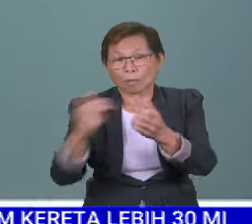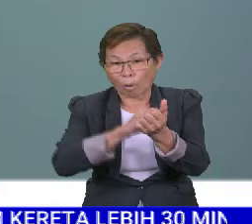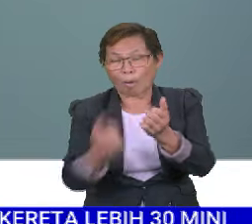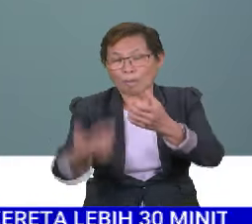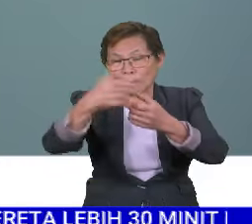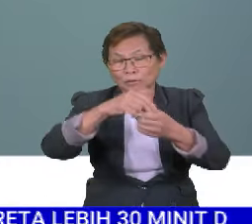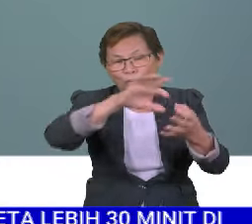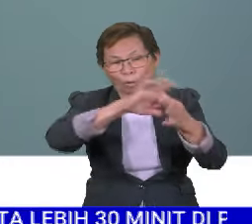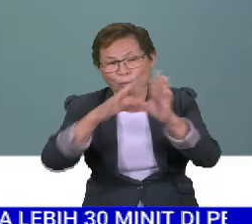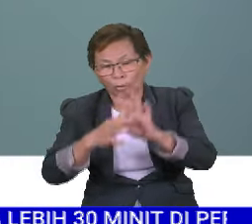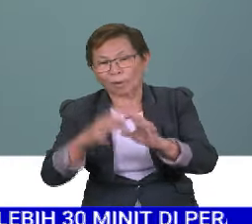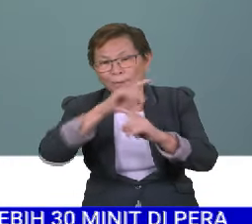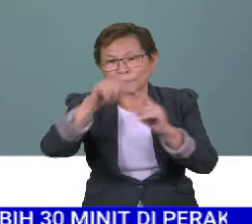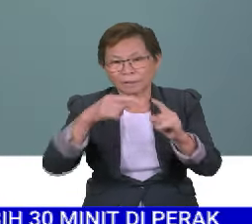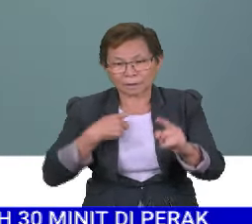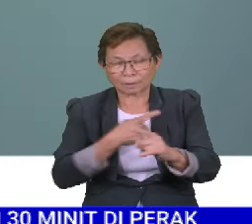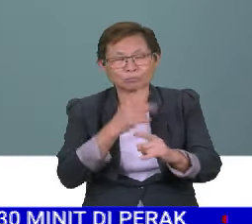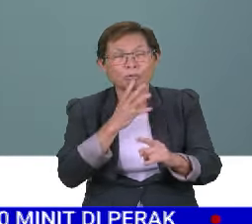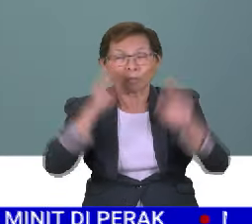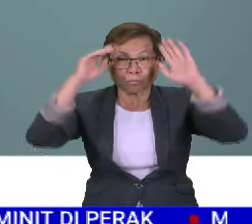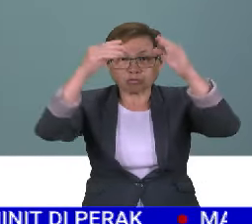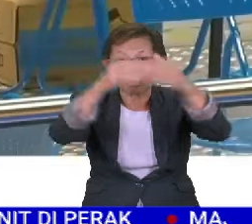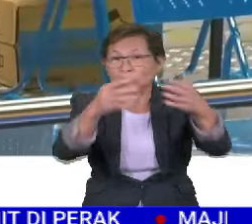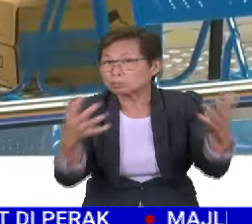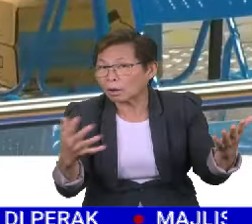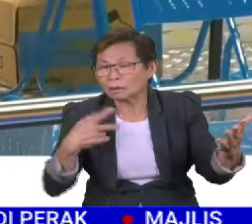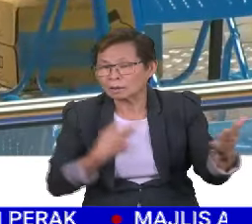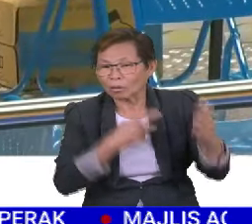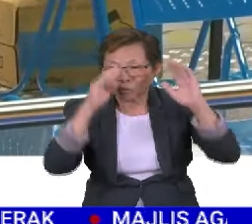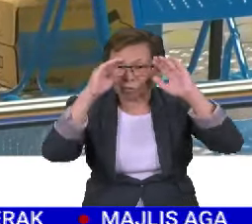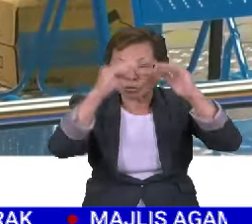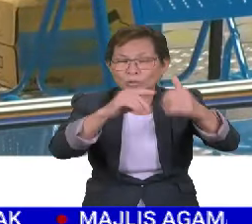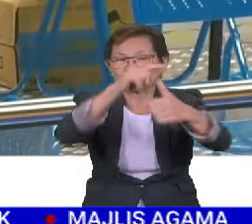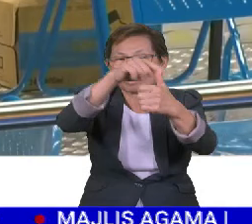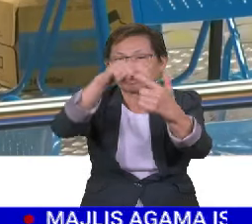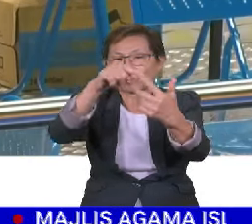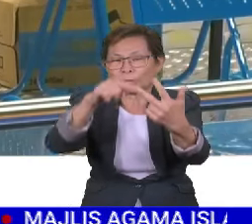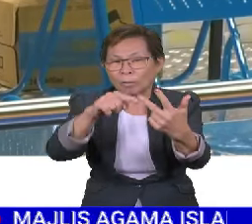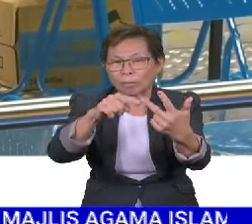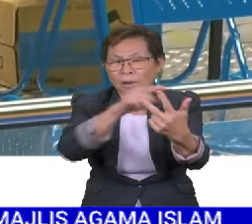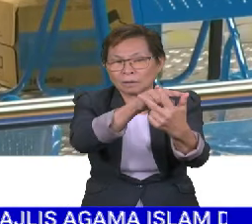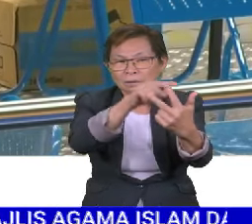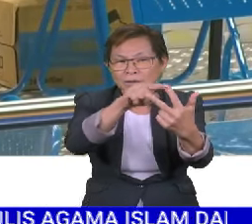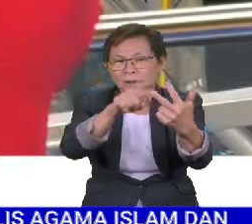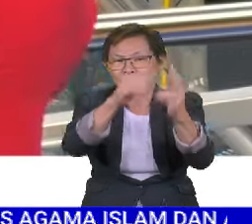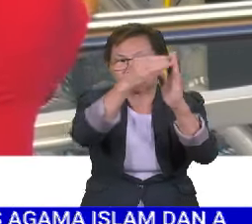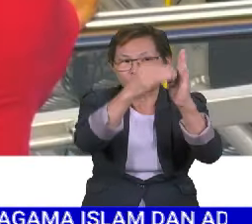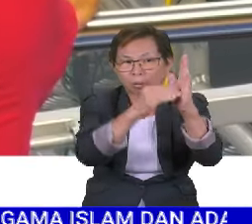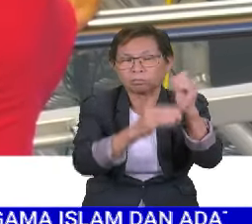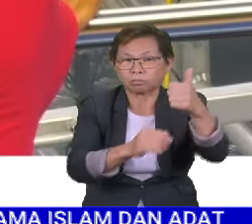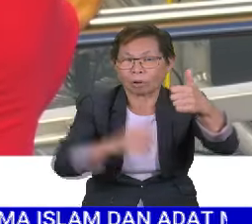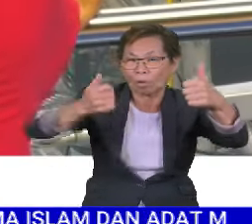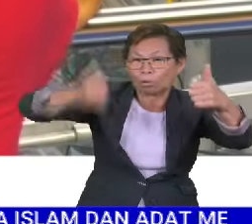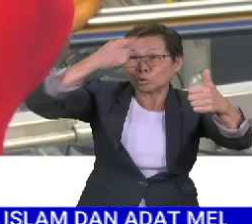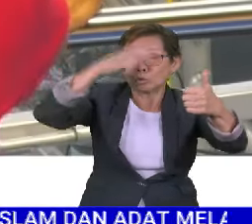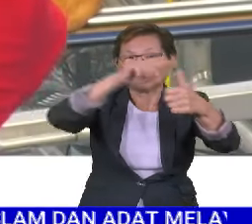apabila kita sebut fokus penganjuran ini adalah kita tumpu kepada tiga acara yang utama